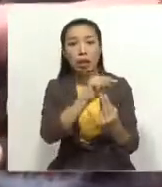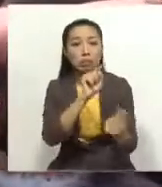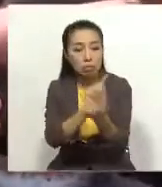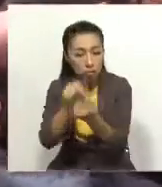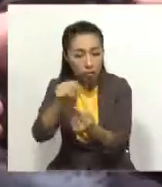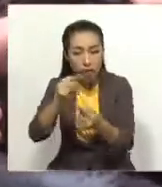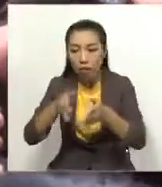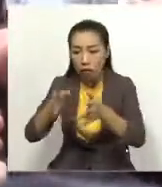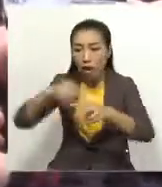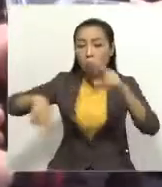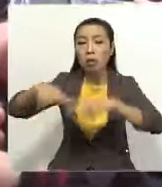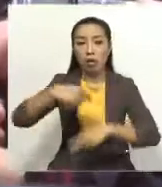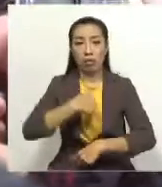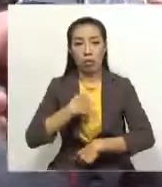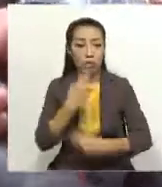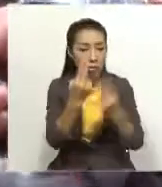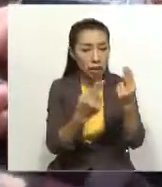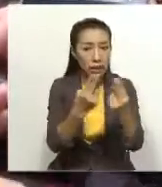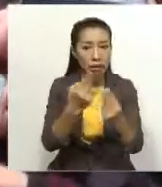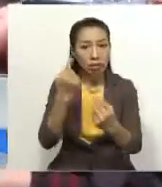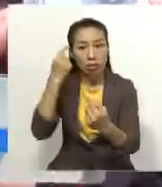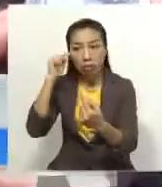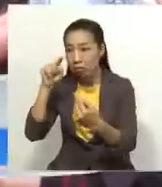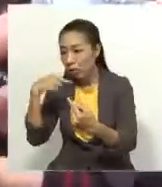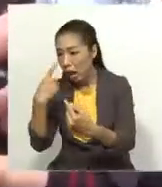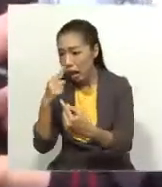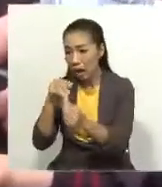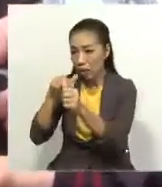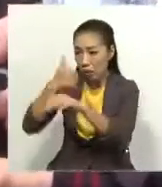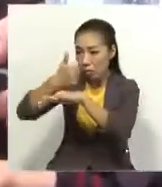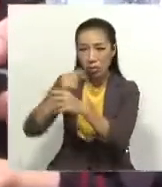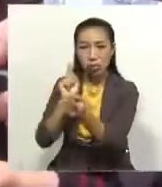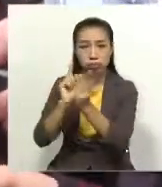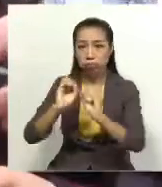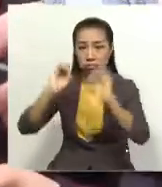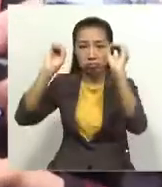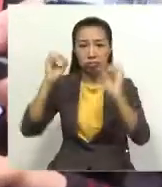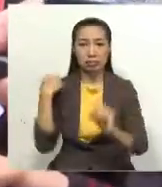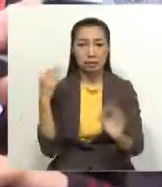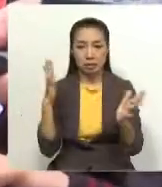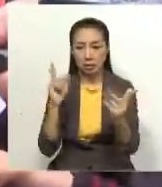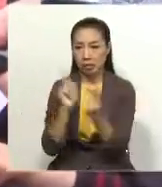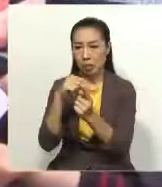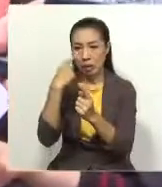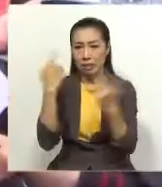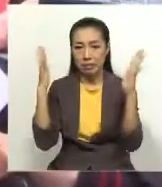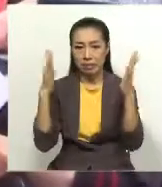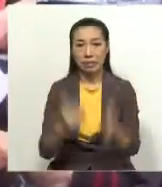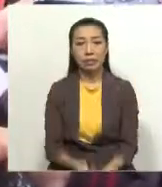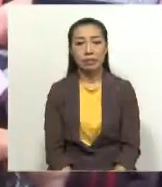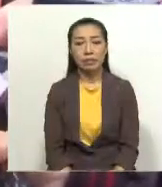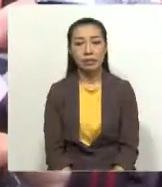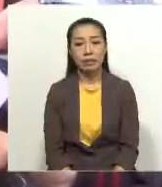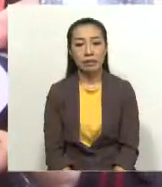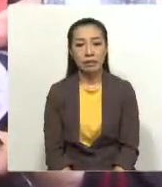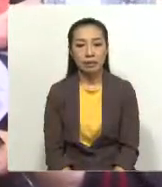มาเยี่ยมฝ่ายปกครองผมไม่ได้ไม่เจอใครเลยไม่เจอใครเลย แล้วกระแสในพักขึ้นม